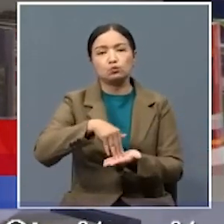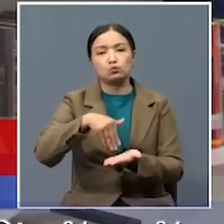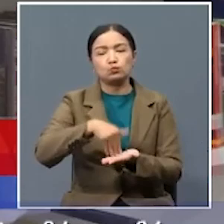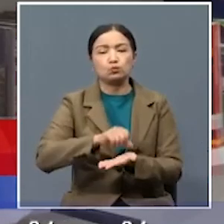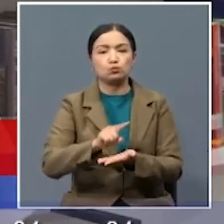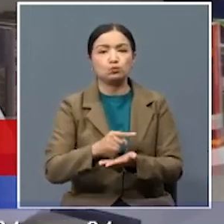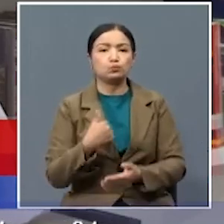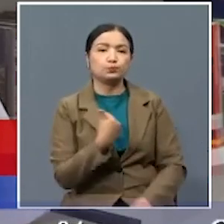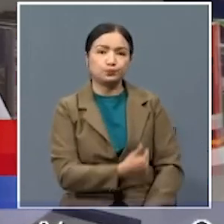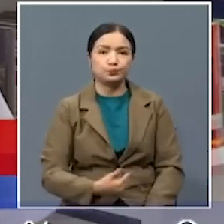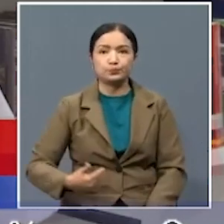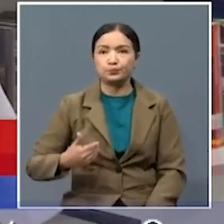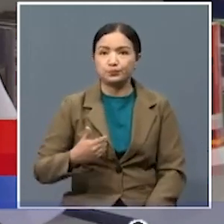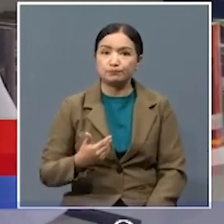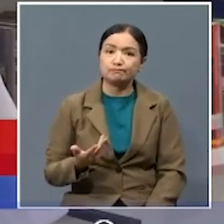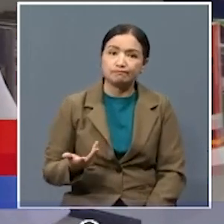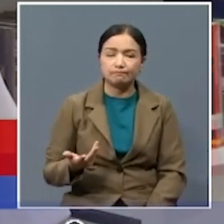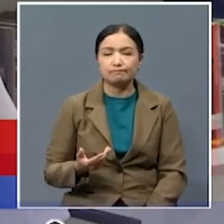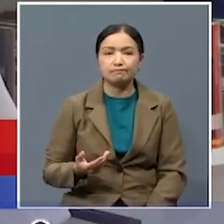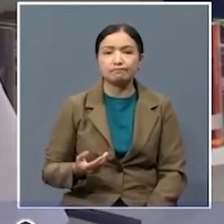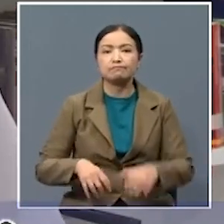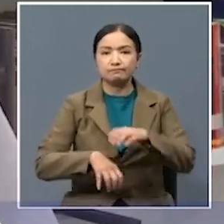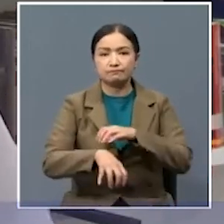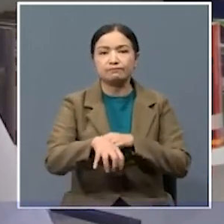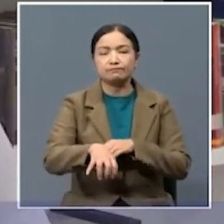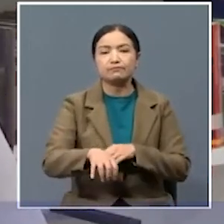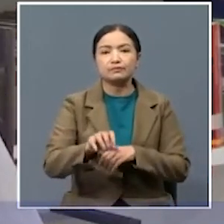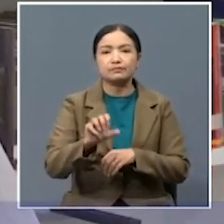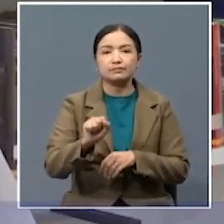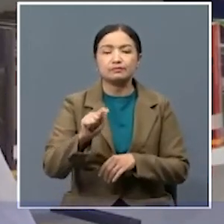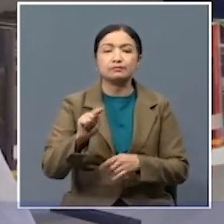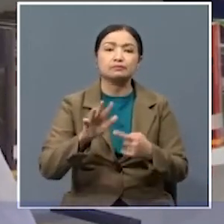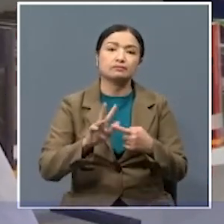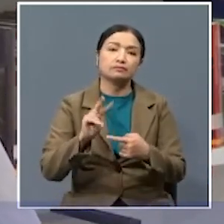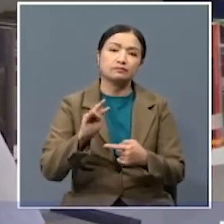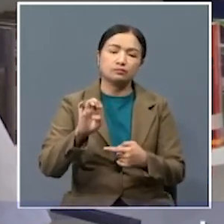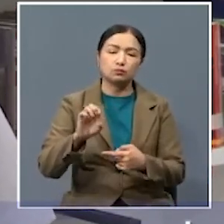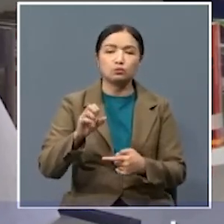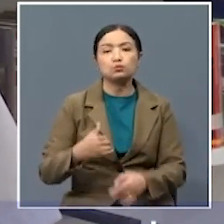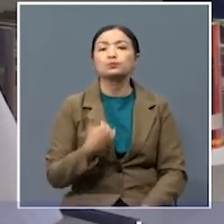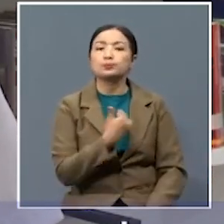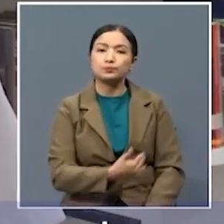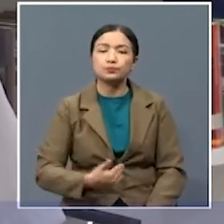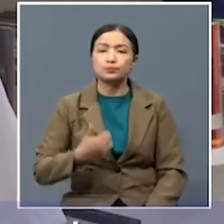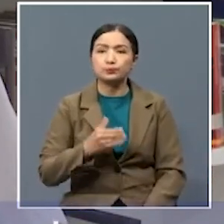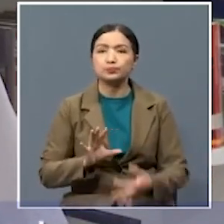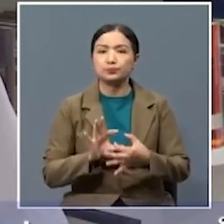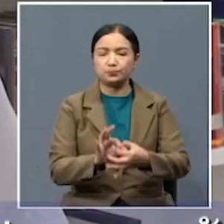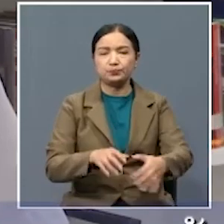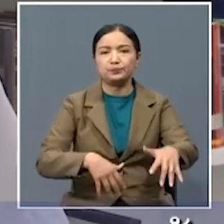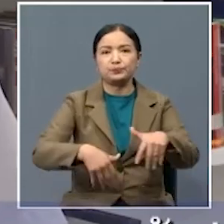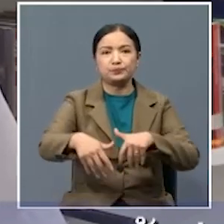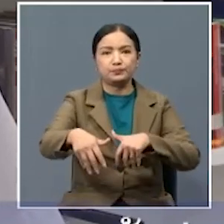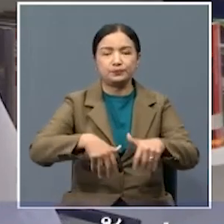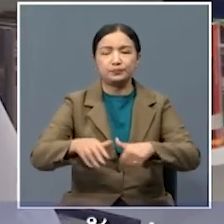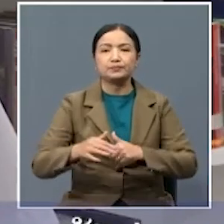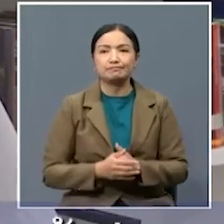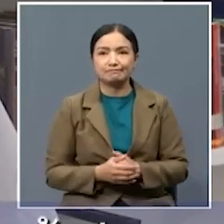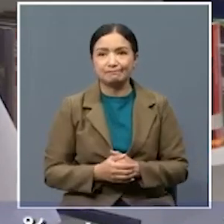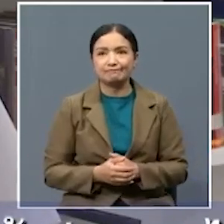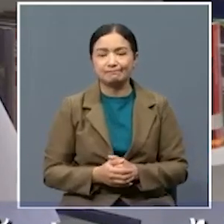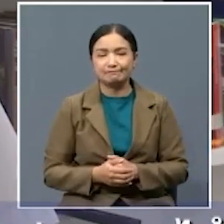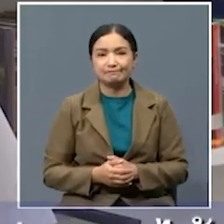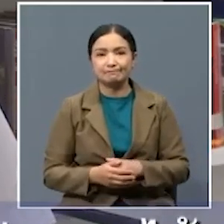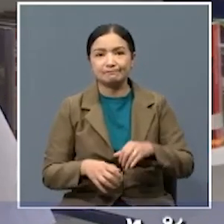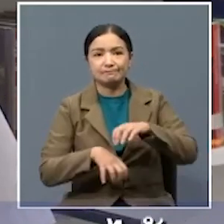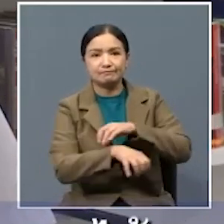าพสถานีสุขภาพนะฮะสถานีสุขภาพสำหรับชุมชนนะครับโดยเฉพาะในร้าน